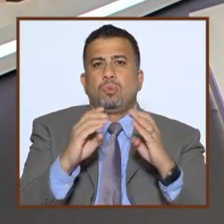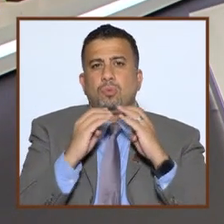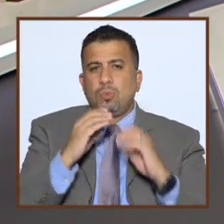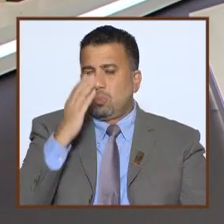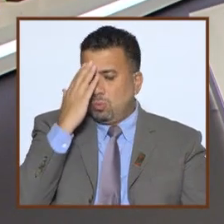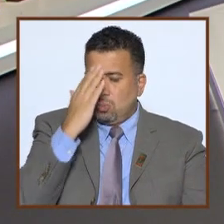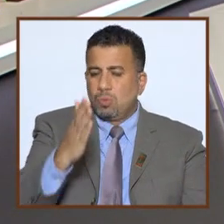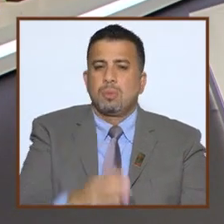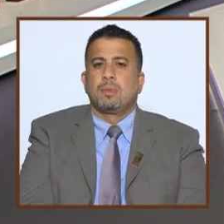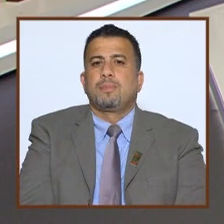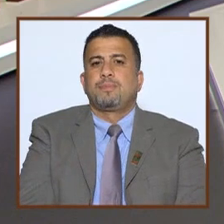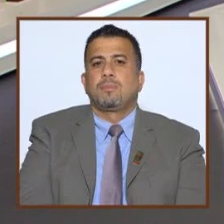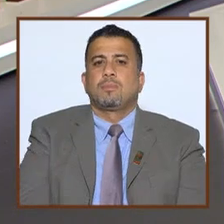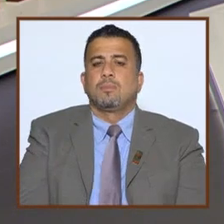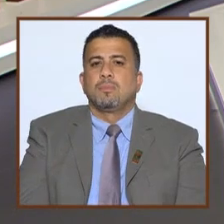شكرا الله